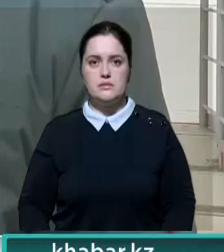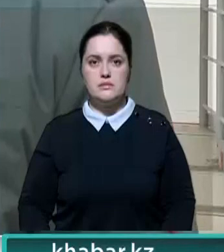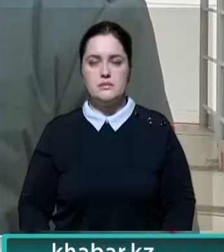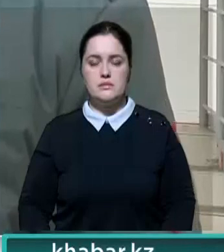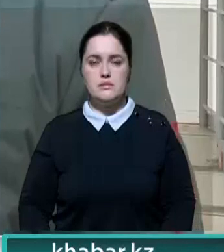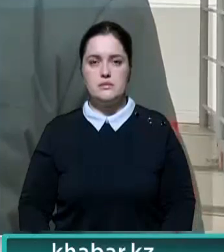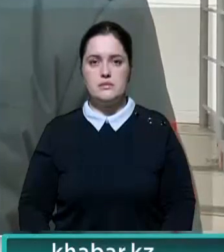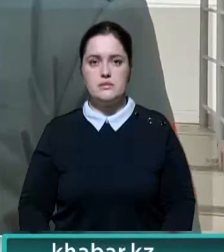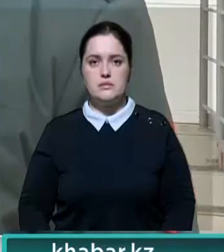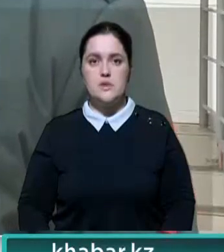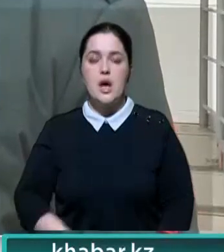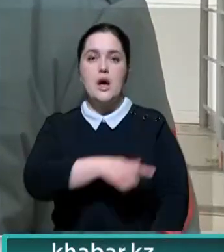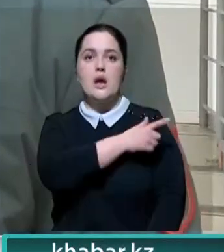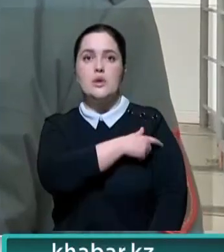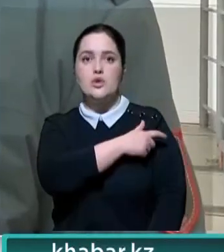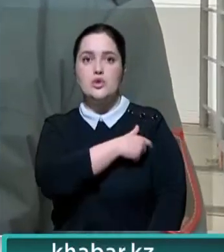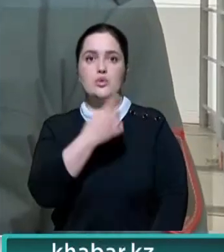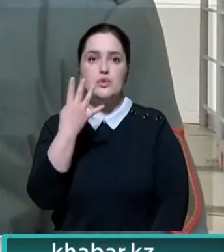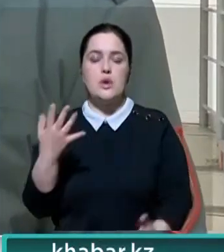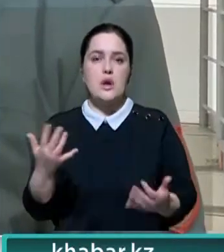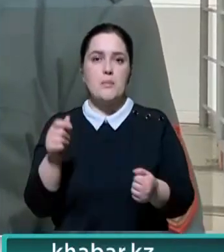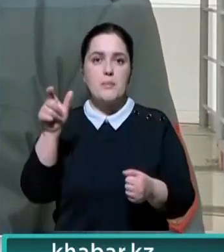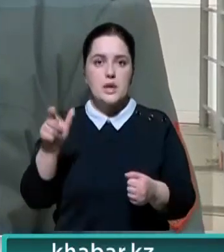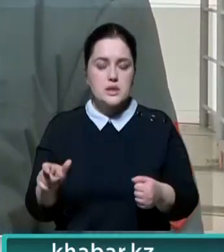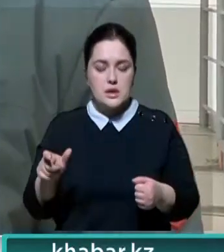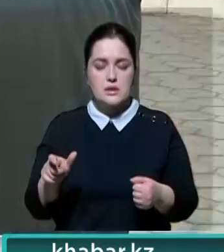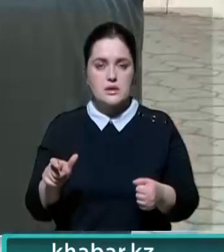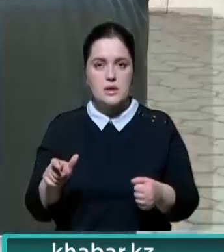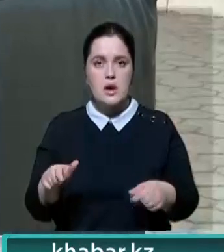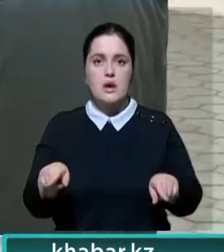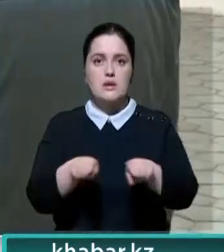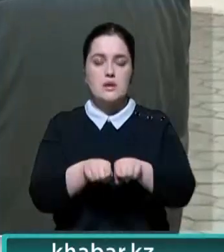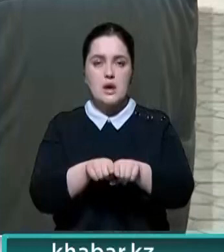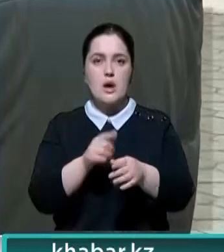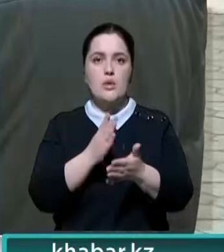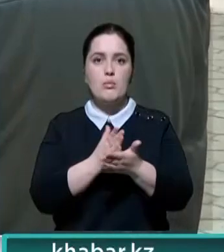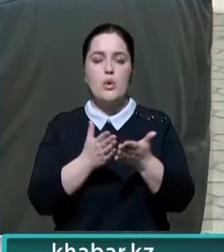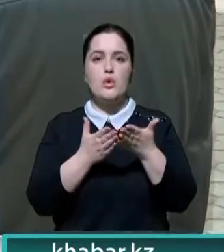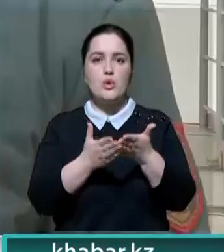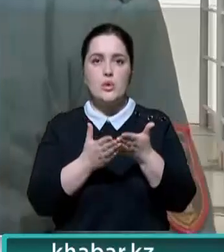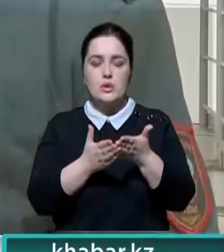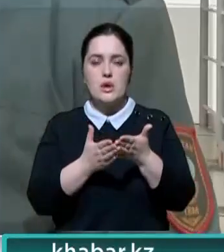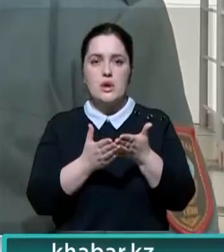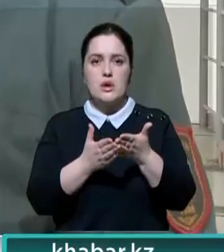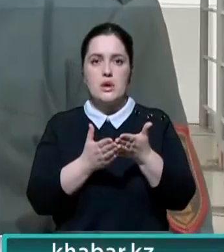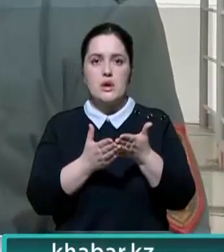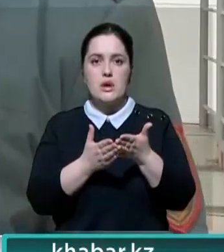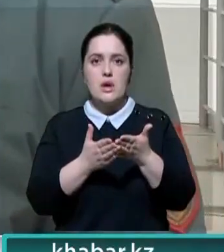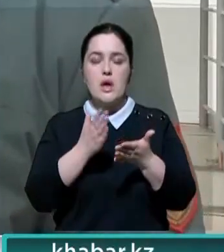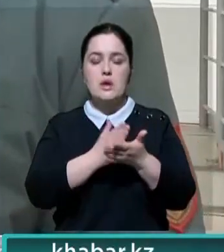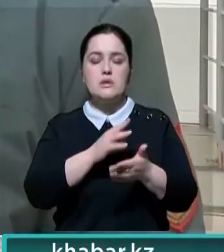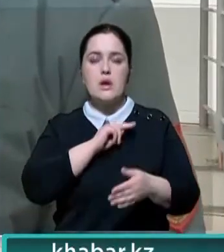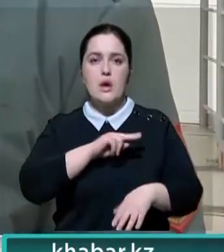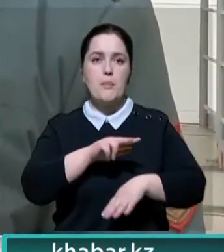спасатели на высокопроходимые техники а Также имеется наличие лодка на месте дежурства имеется сотрудники